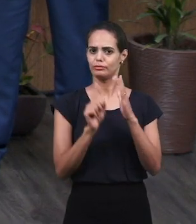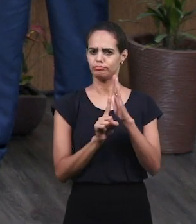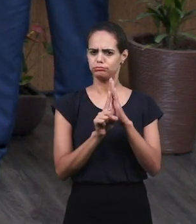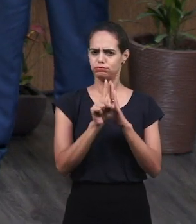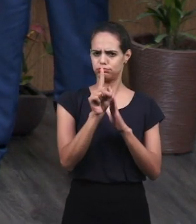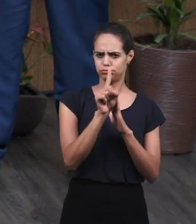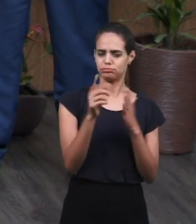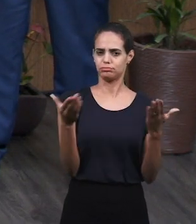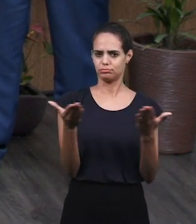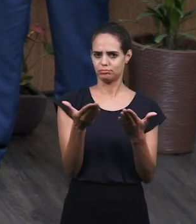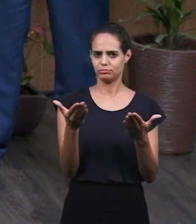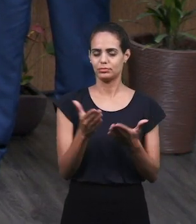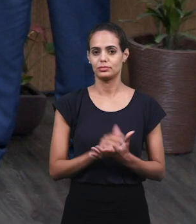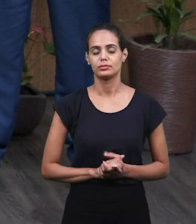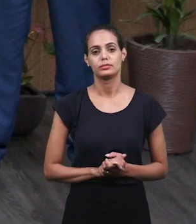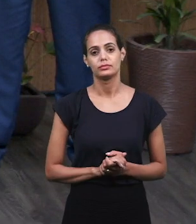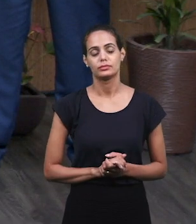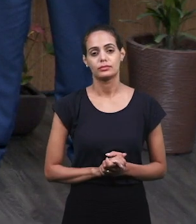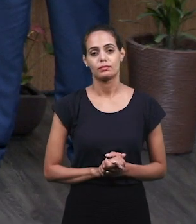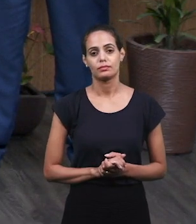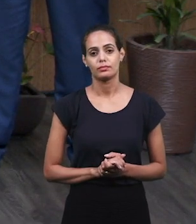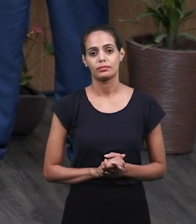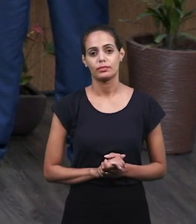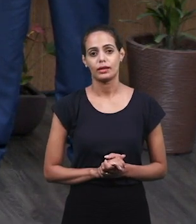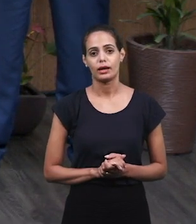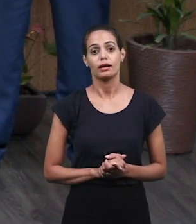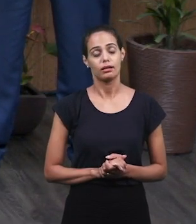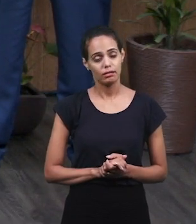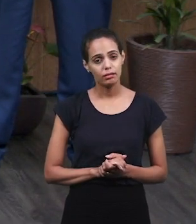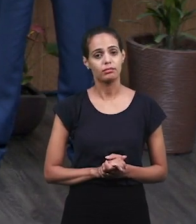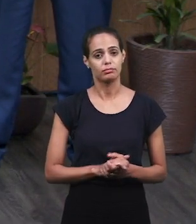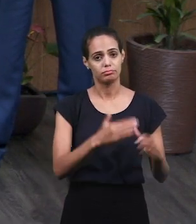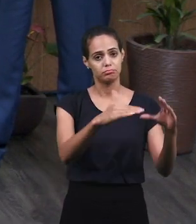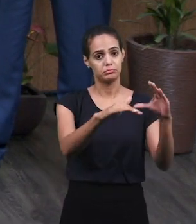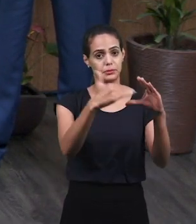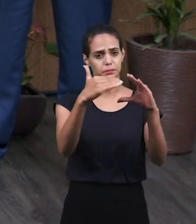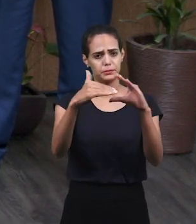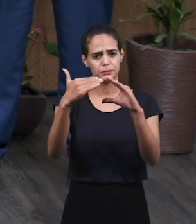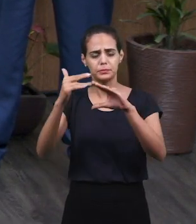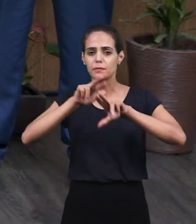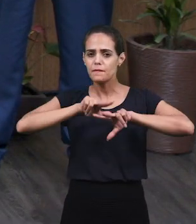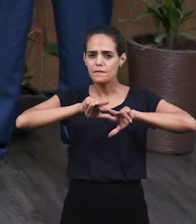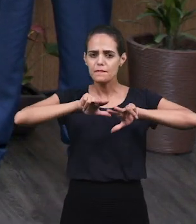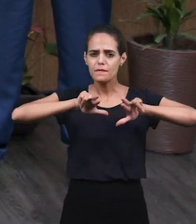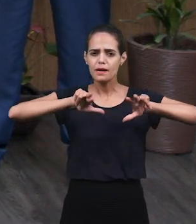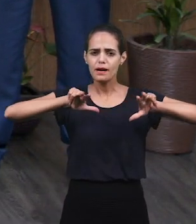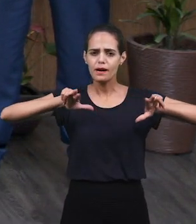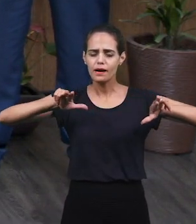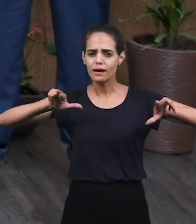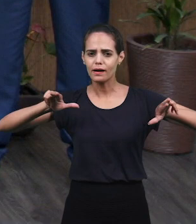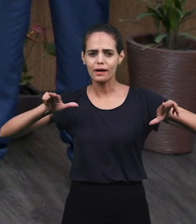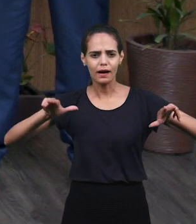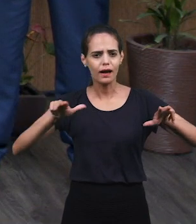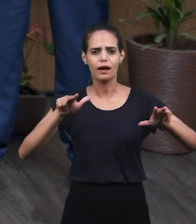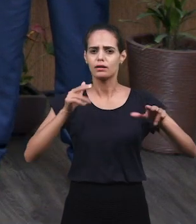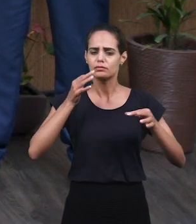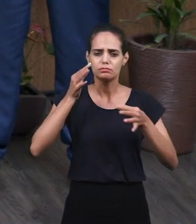importante audience. Nous avons reçu des divers messages avec des témoignages et commentaires